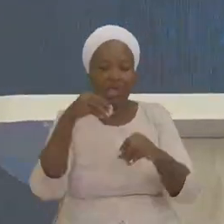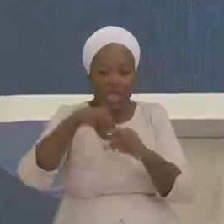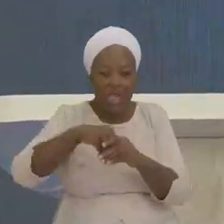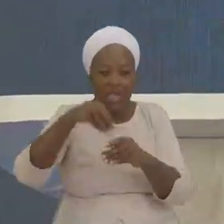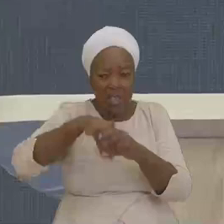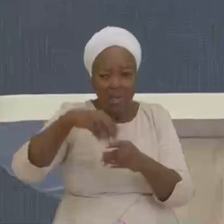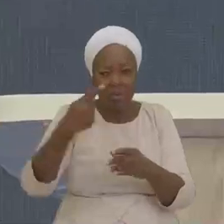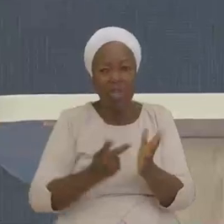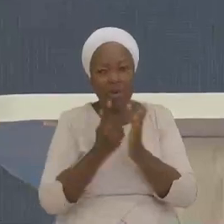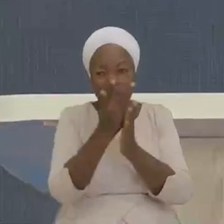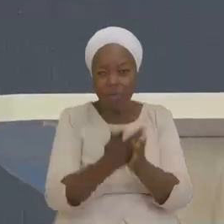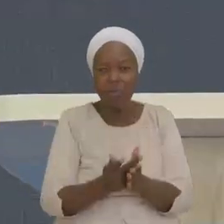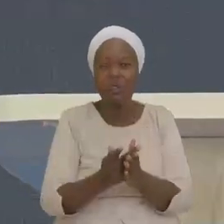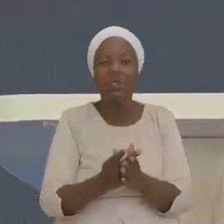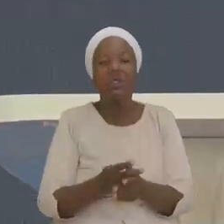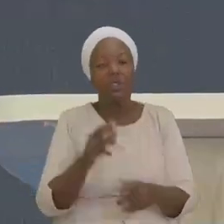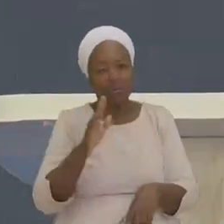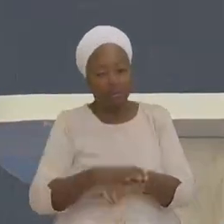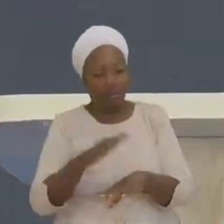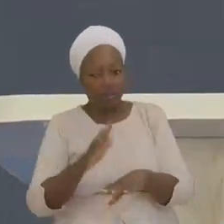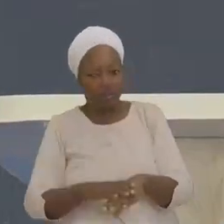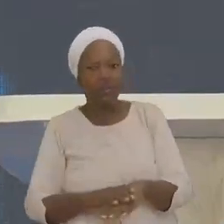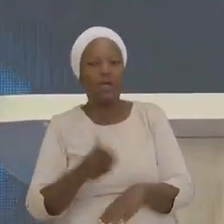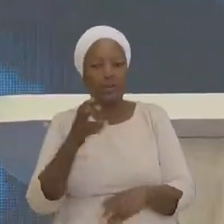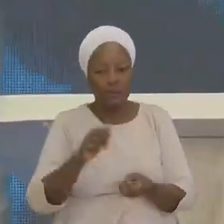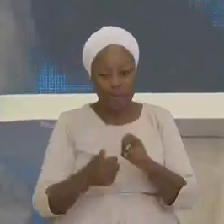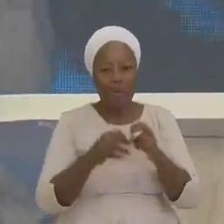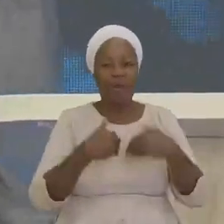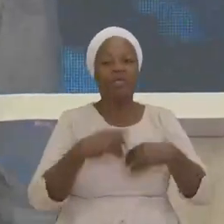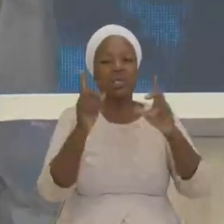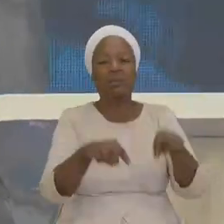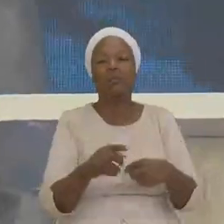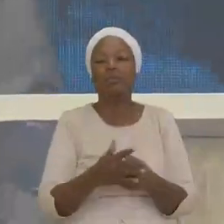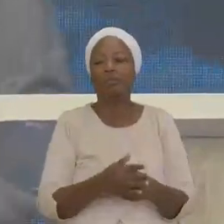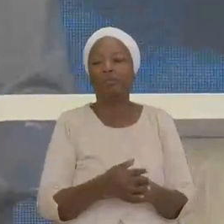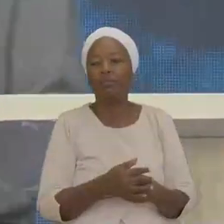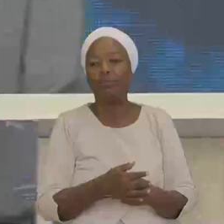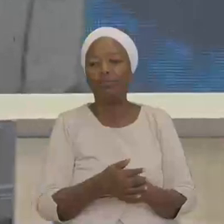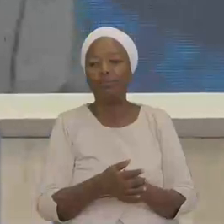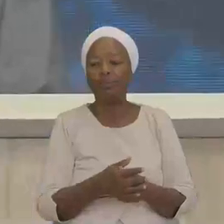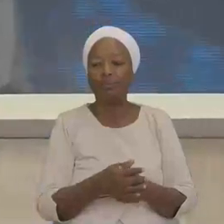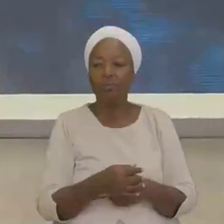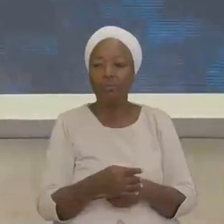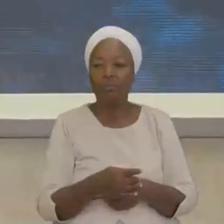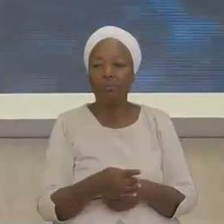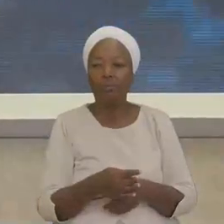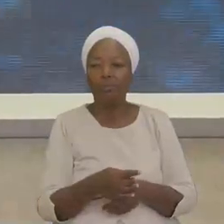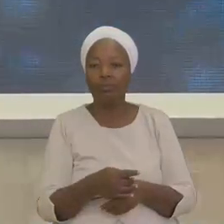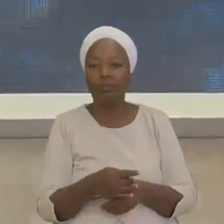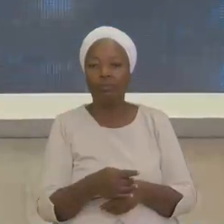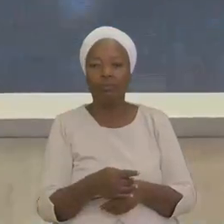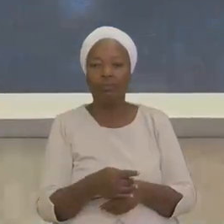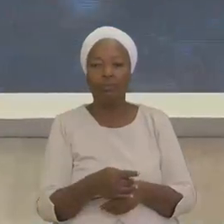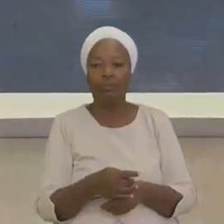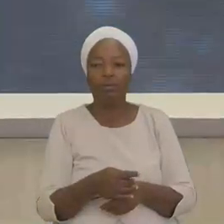s'il y a de fissures et que l'eau qui est hors de la barque, du bateau, commence à entrer dans le bateau, c'est là